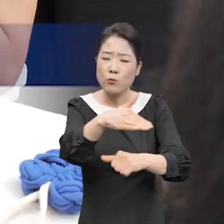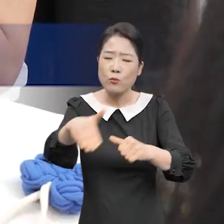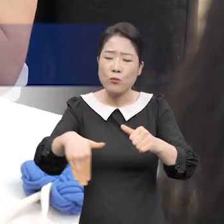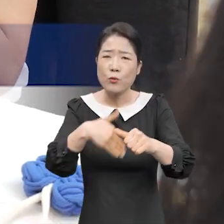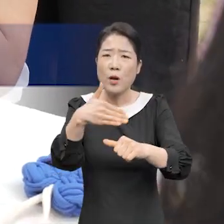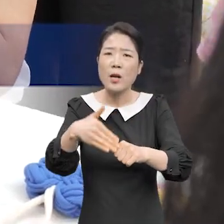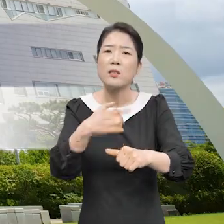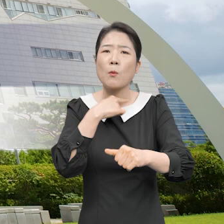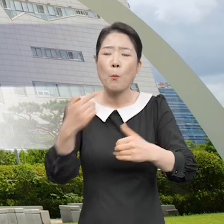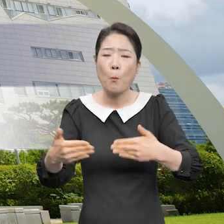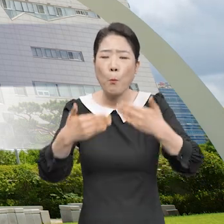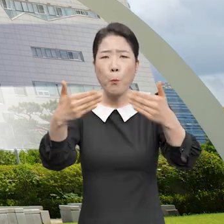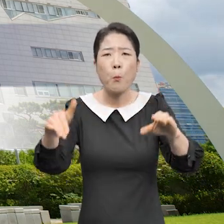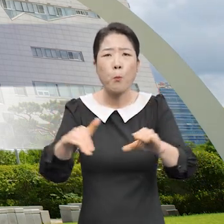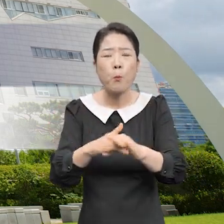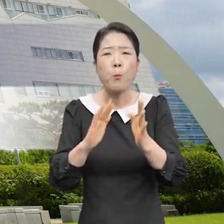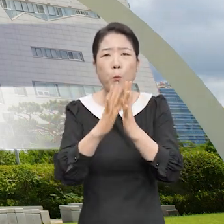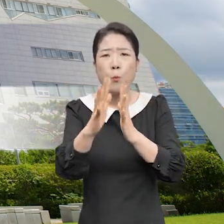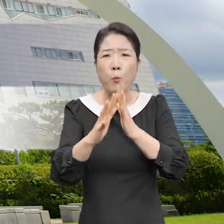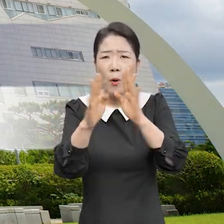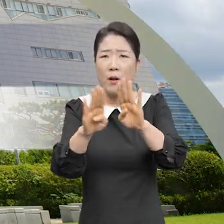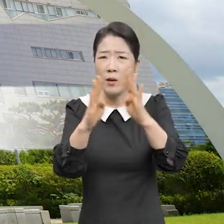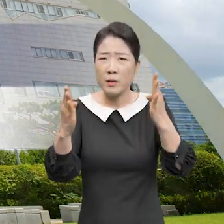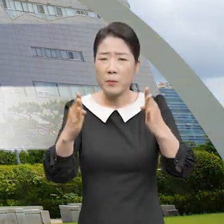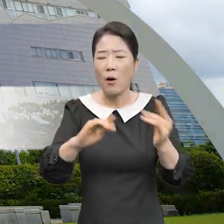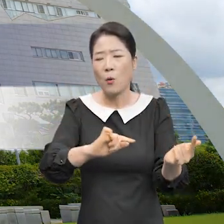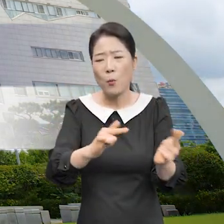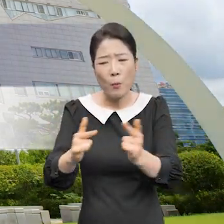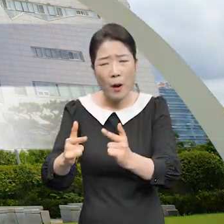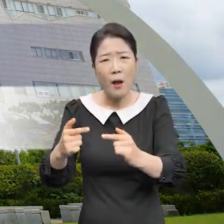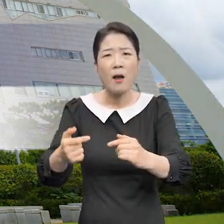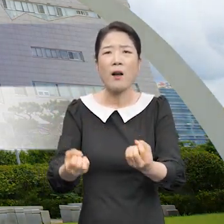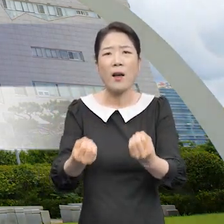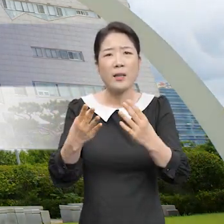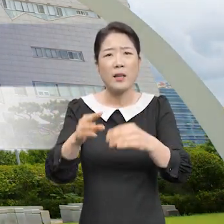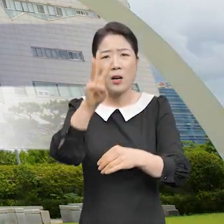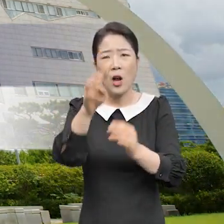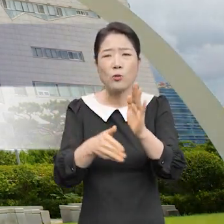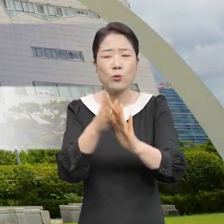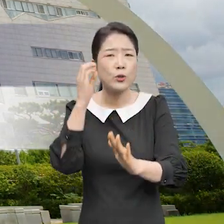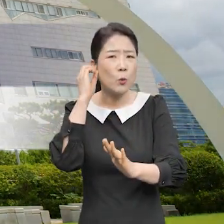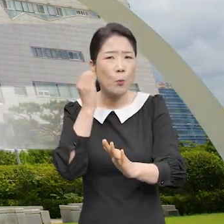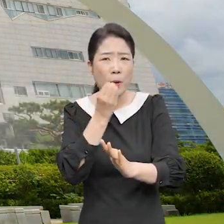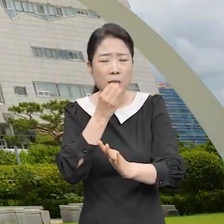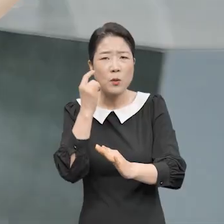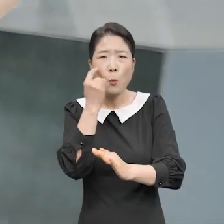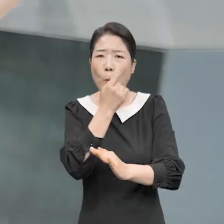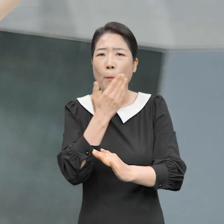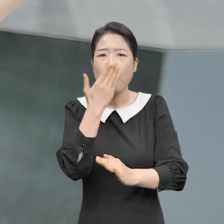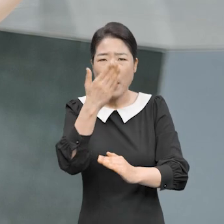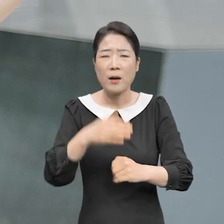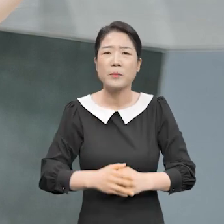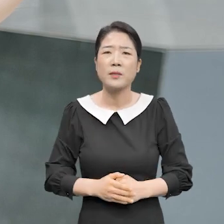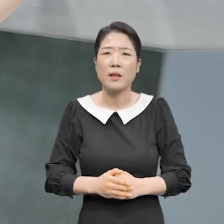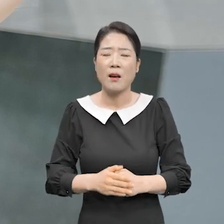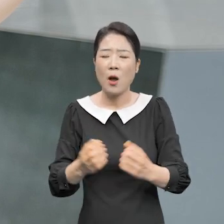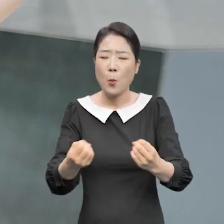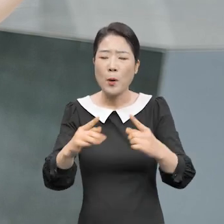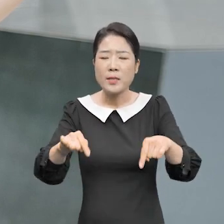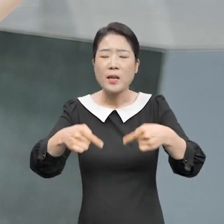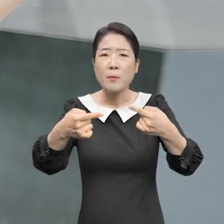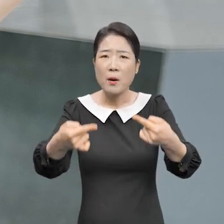피크닉이 개최되며 이밖에 다양한 행사 일정은 광주시 홈페이지 등에서 확인할 수 있습니다 행사에